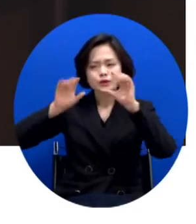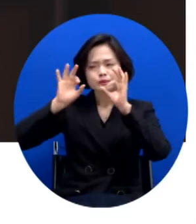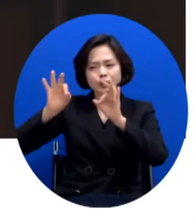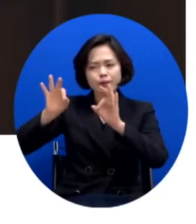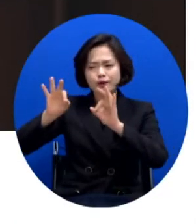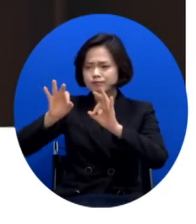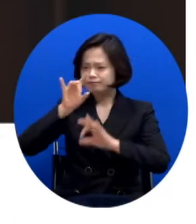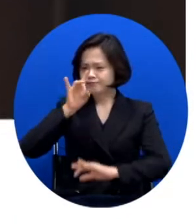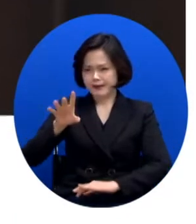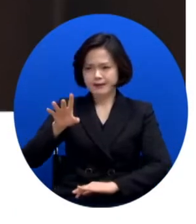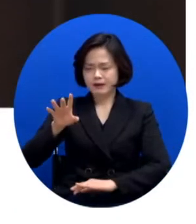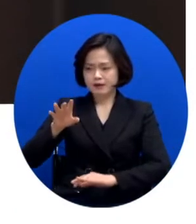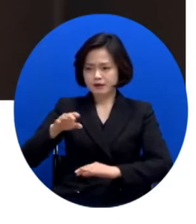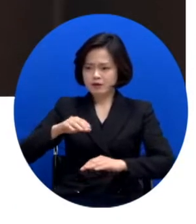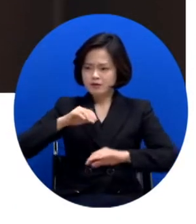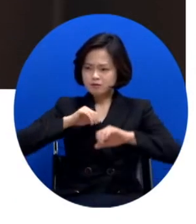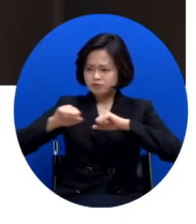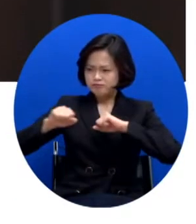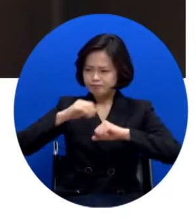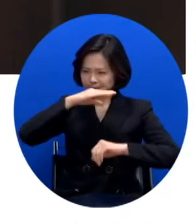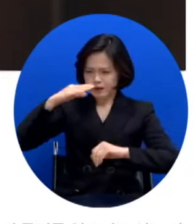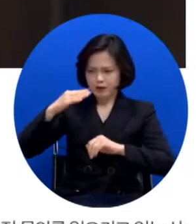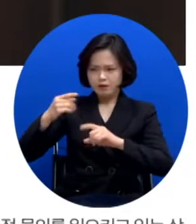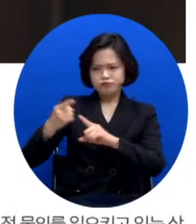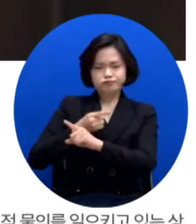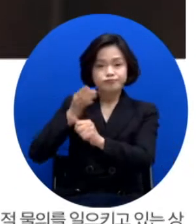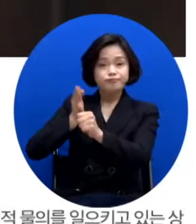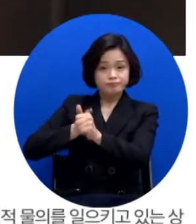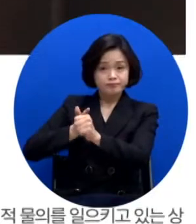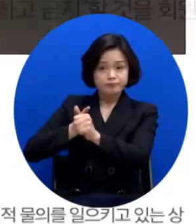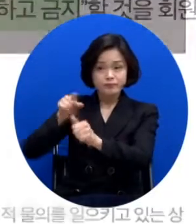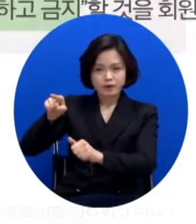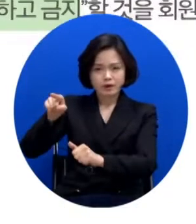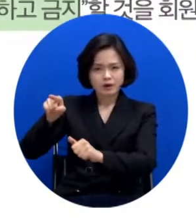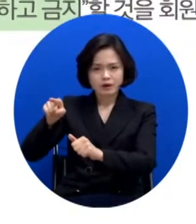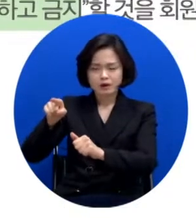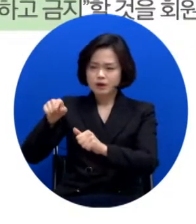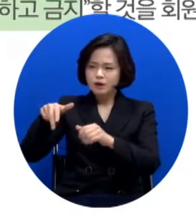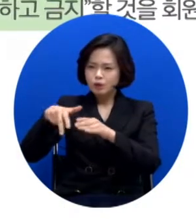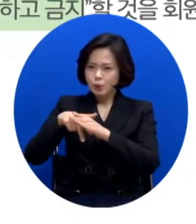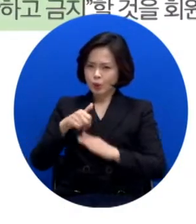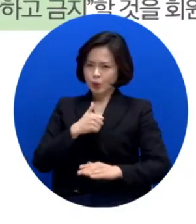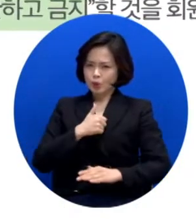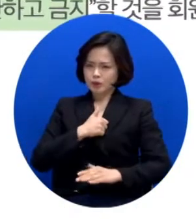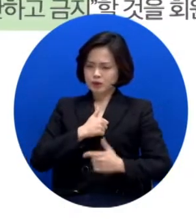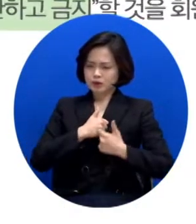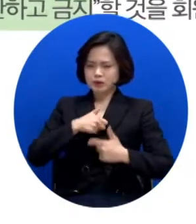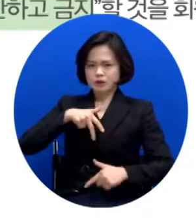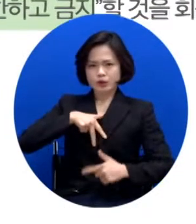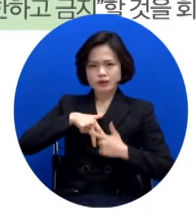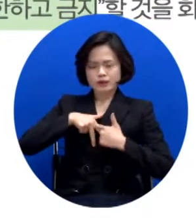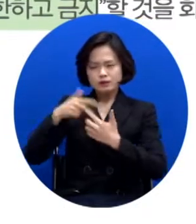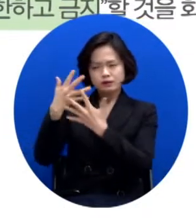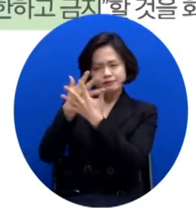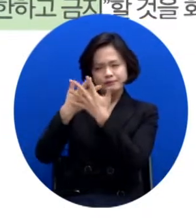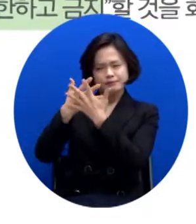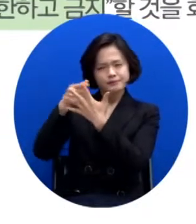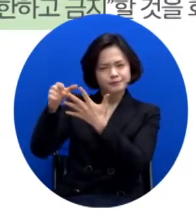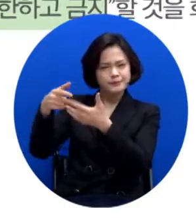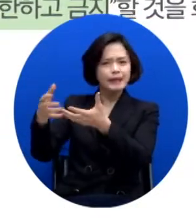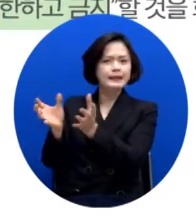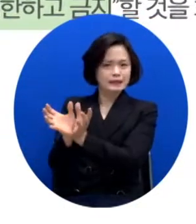개선 을 추구한다 며 인터콥은 불건전 단체로서 한국교회 교인들의 신앙을 위협할 수 있기 때문에